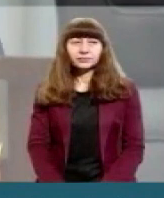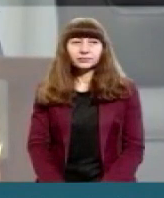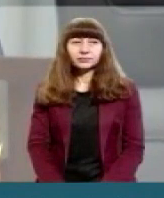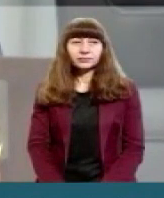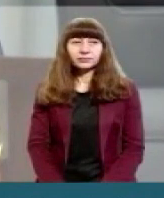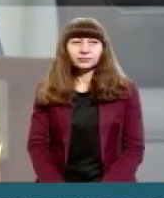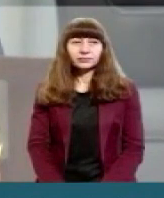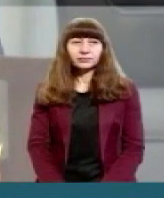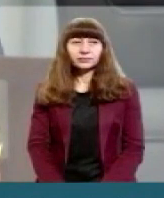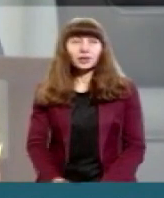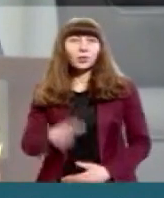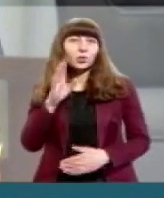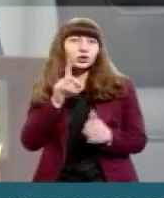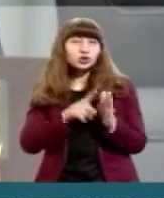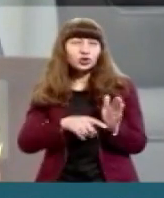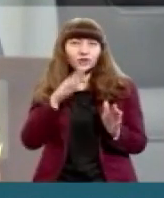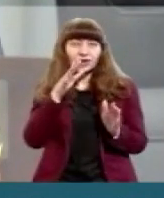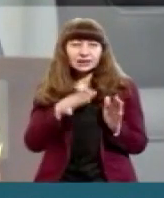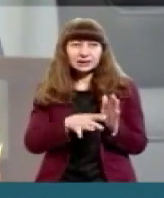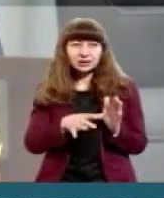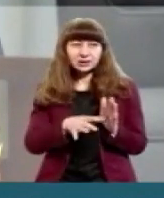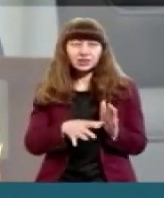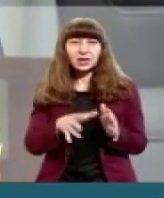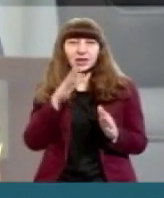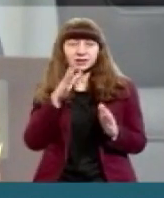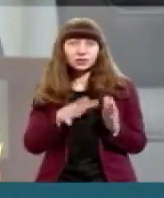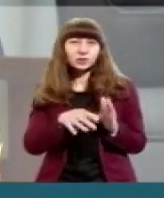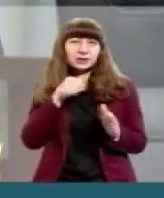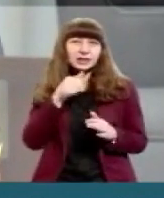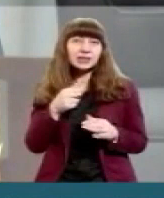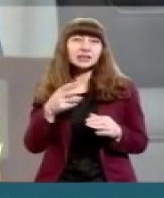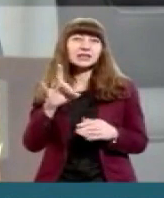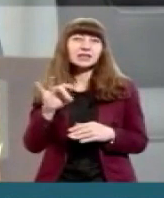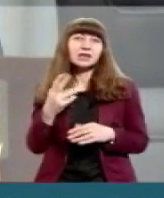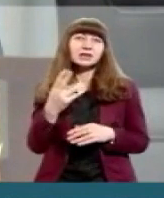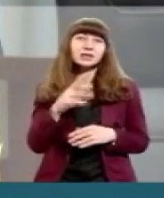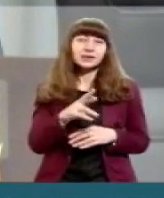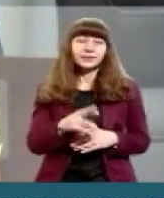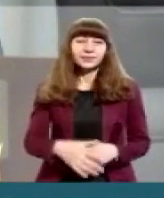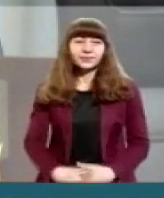и дешевая электроэнергия, и электроэнергия Кустанайской станции, и электроэнергия